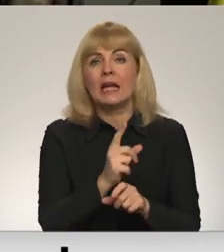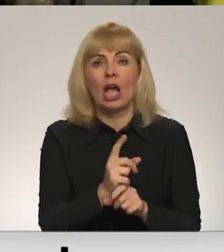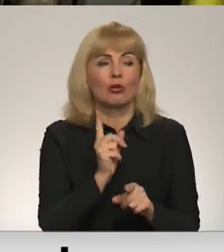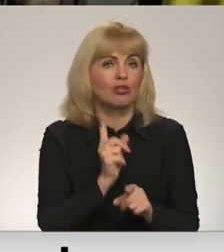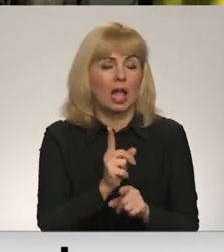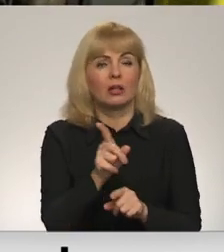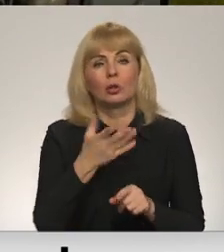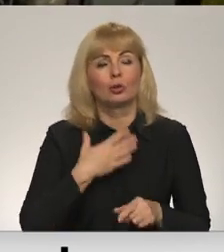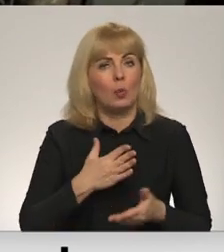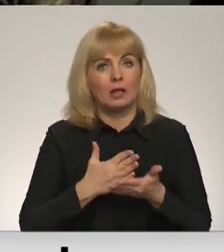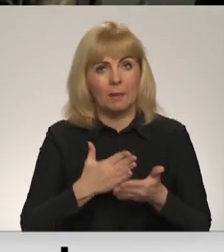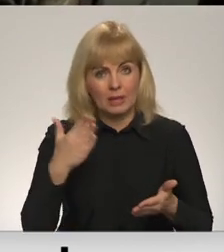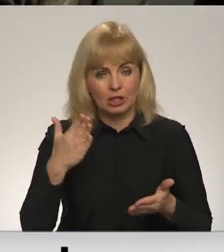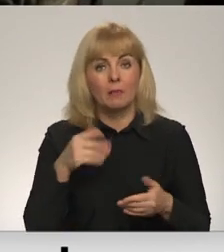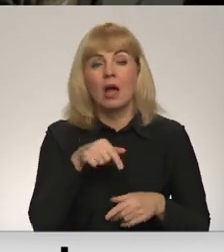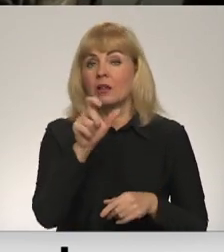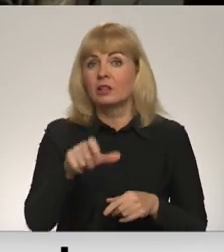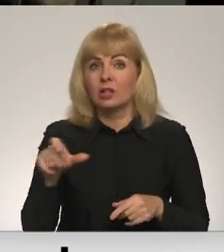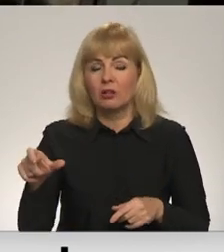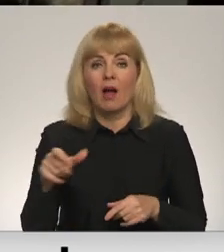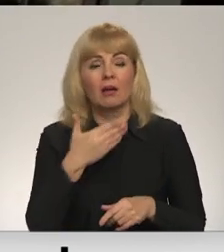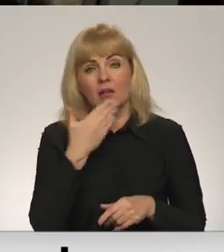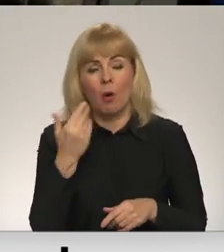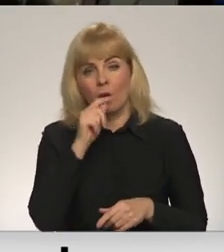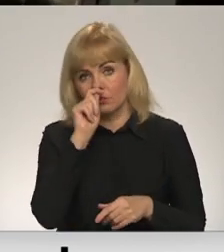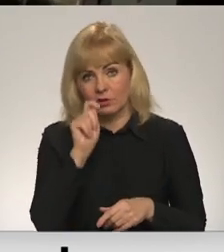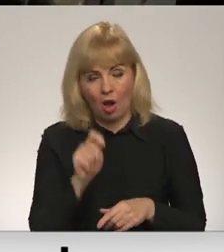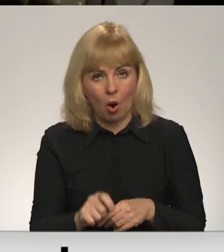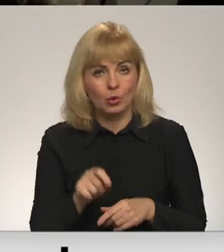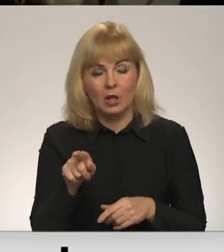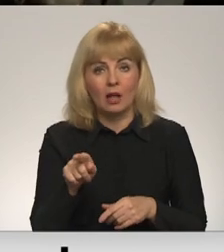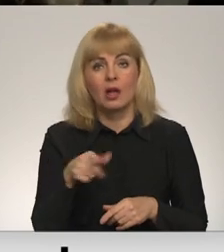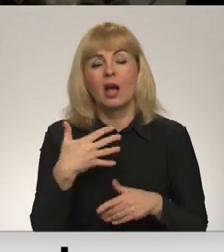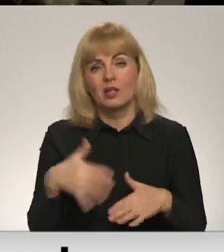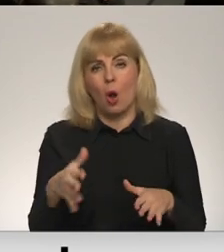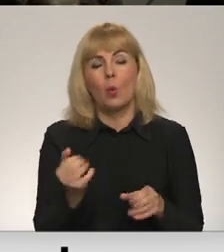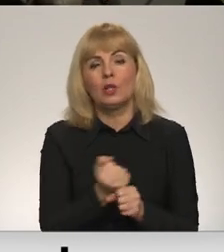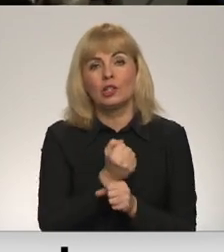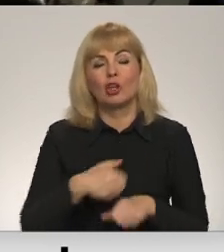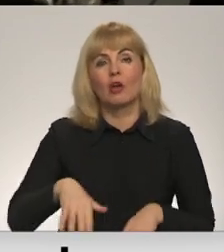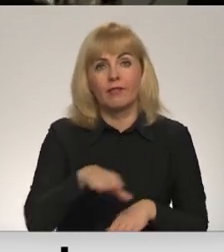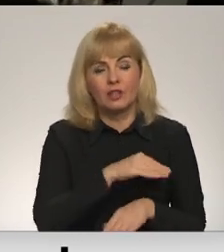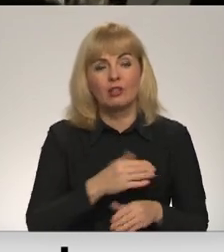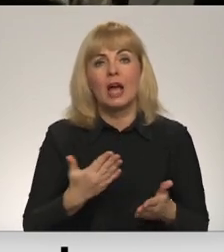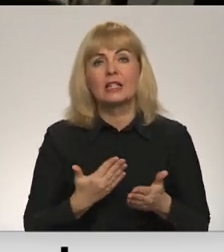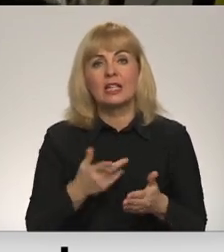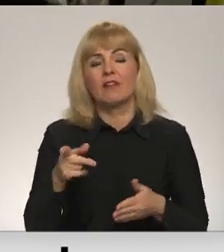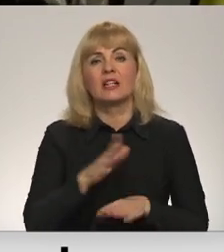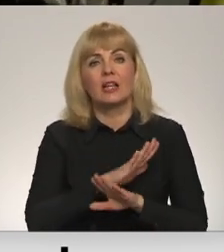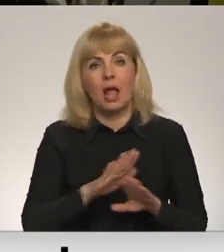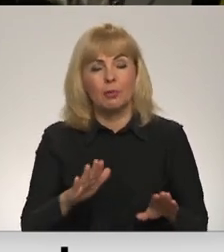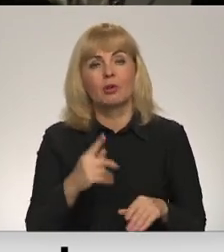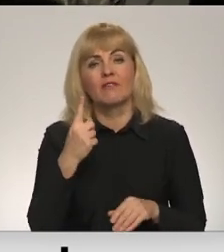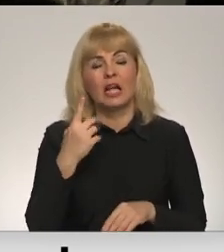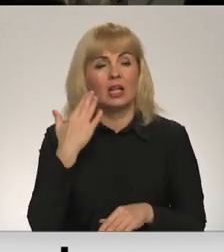ārkārtīgi bīstami. Mēs tie ir cilvēki, kuriem nav ko zaudēt. Tie ir cilvēki, kuri ir izdarījuši visu, lai dzīves viņiem pēc tam nebūtu. Mums vienīgā